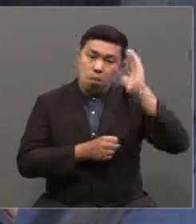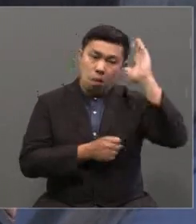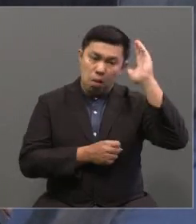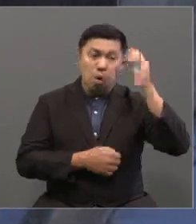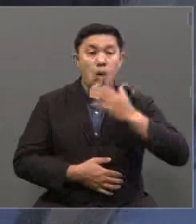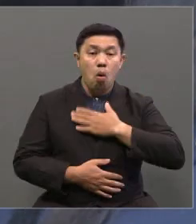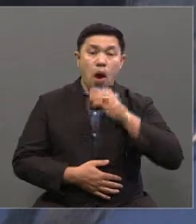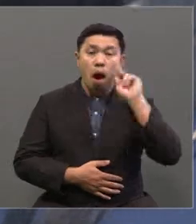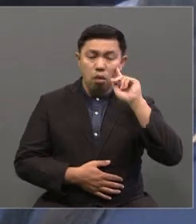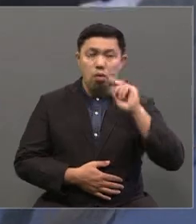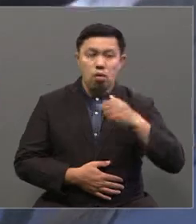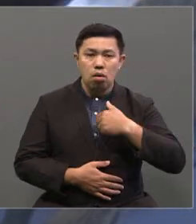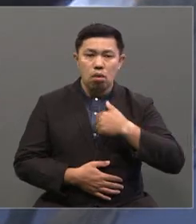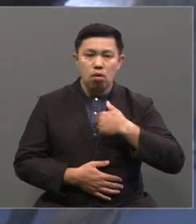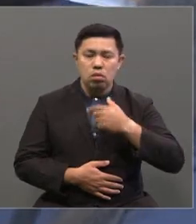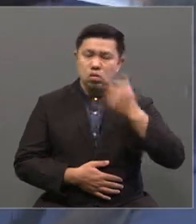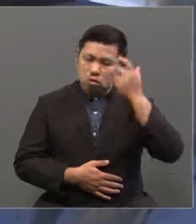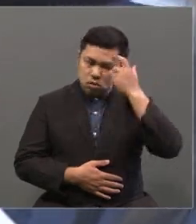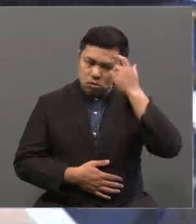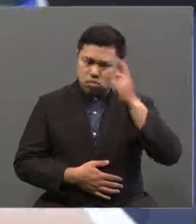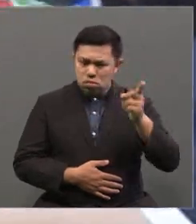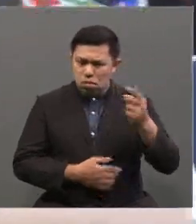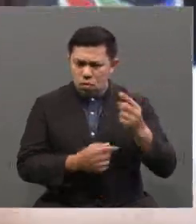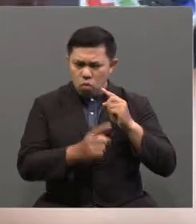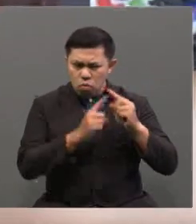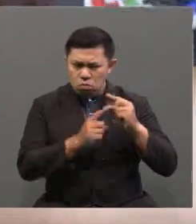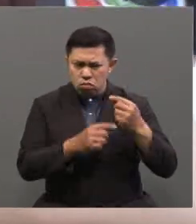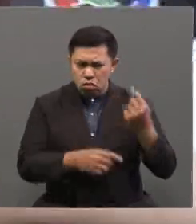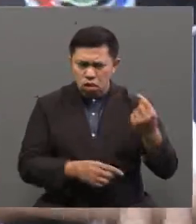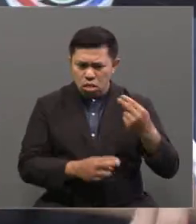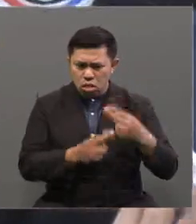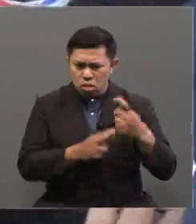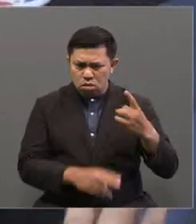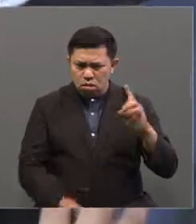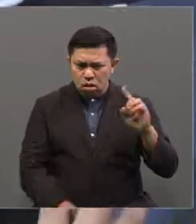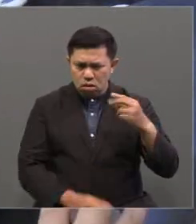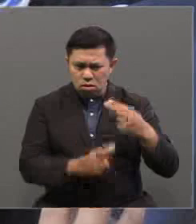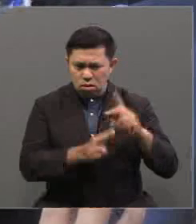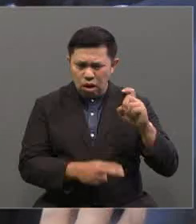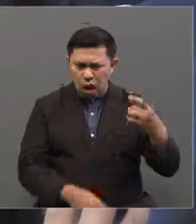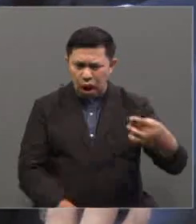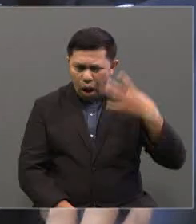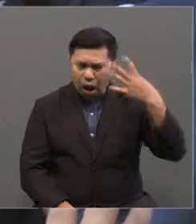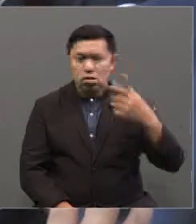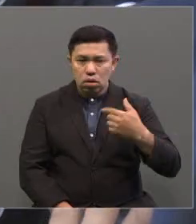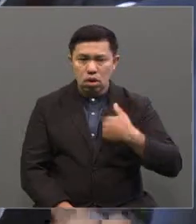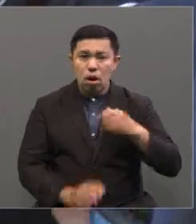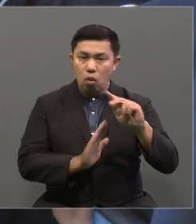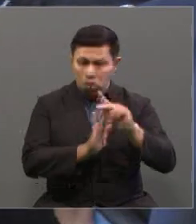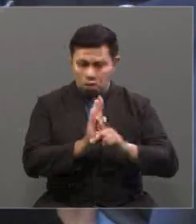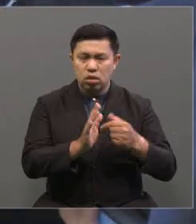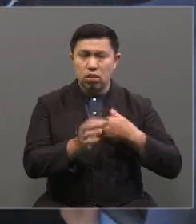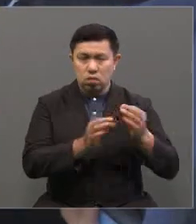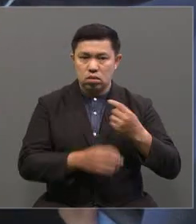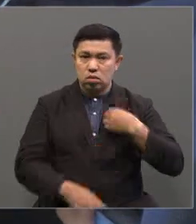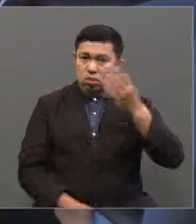ลพินิจของตัวความเองครับส่วนข้อกฎหมายทางเราจะเป็นคนชี้แจงแต่ในเรื่อง